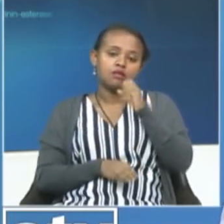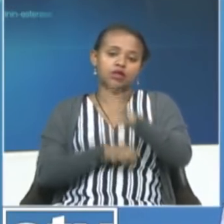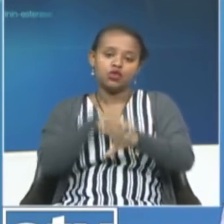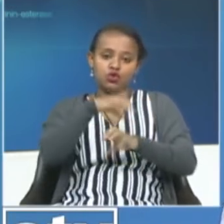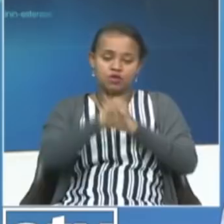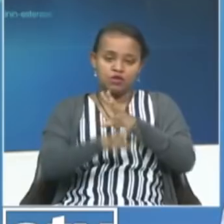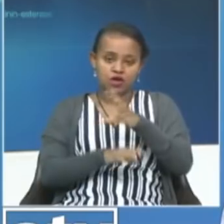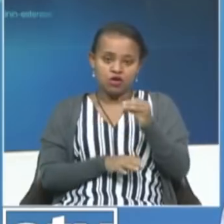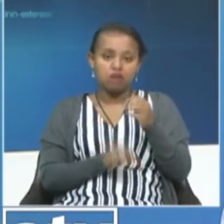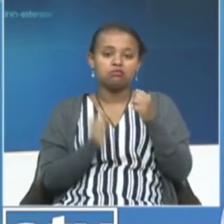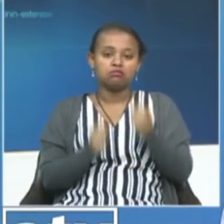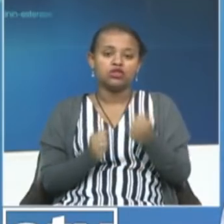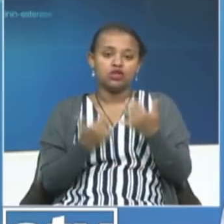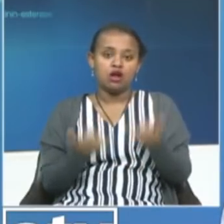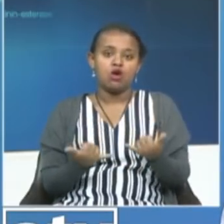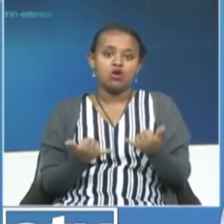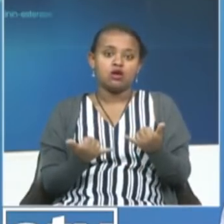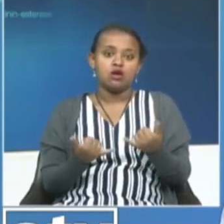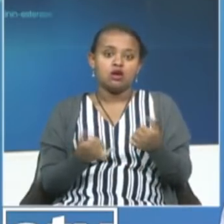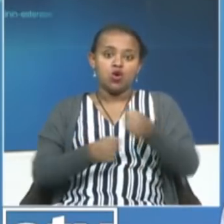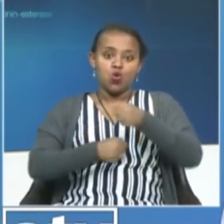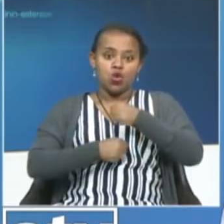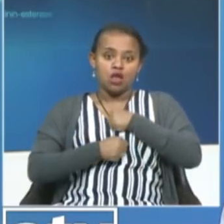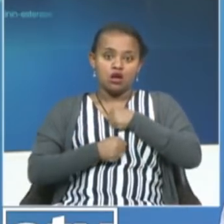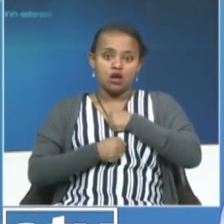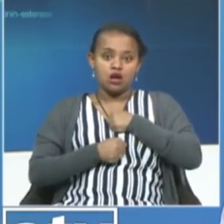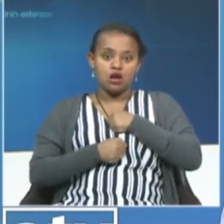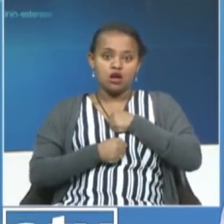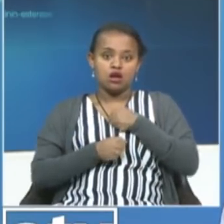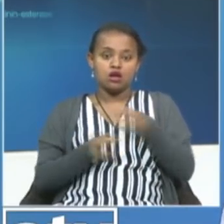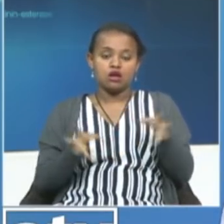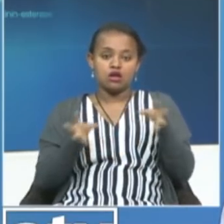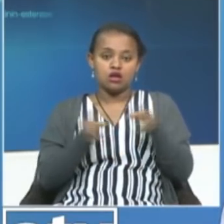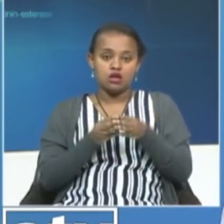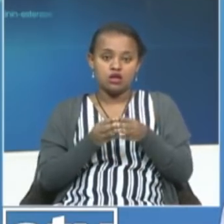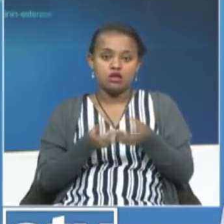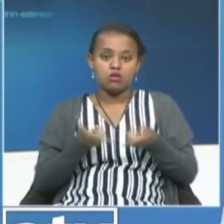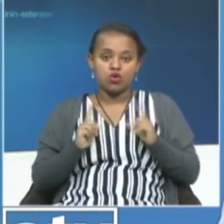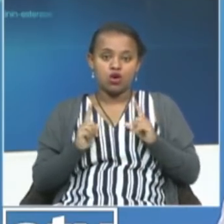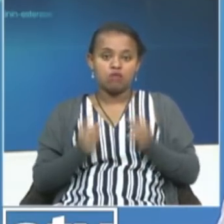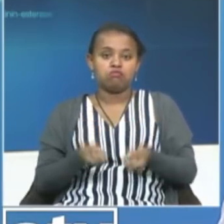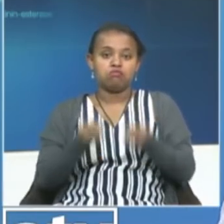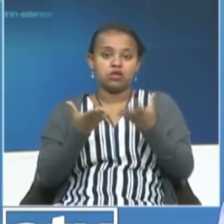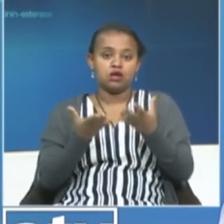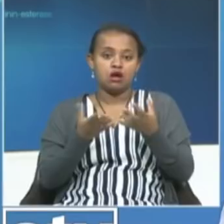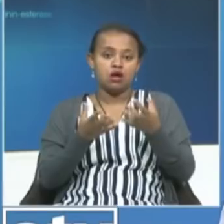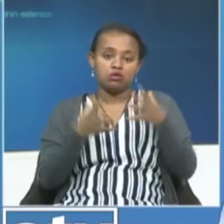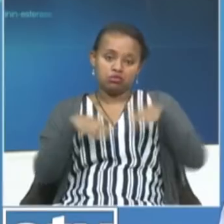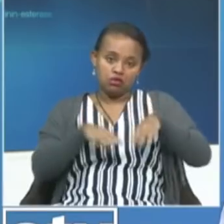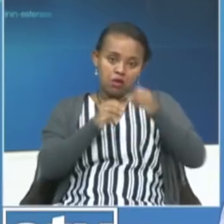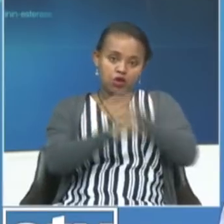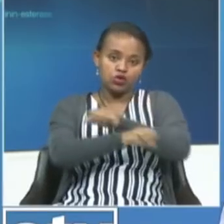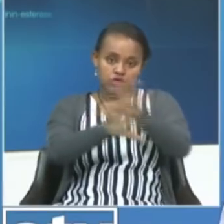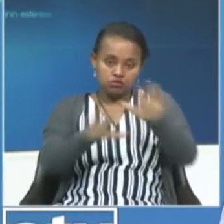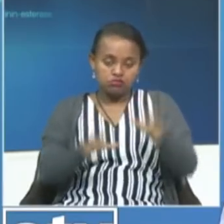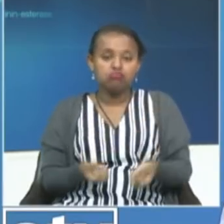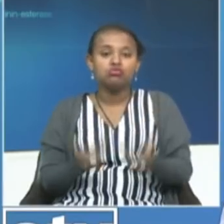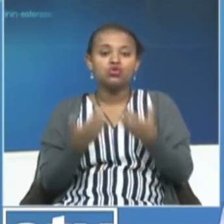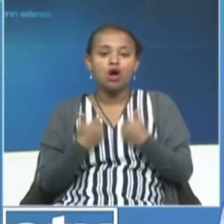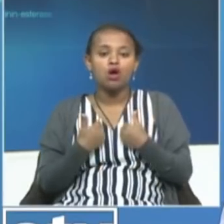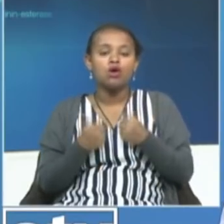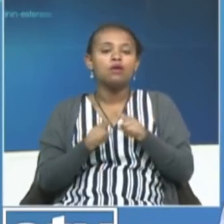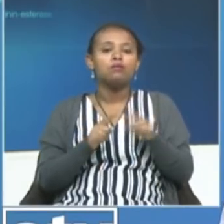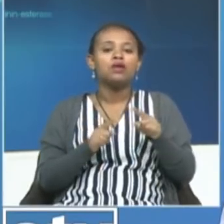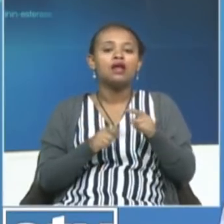እና ቢቻል አሁን የወታደር ካምፕ እንግዲህ ተማሪዎች አሁን ተበትኗል። በእርግጥ በዛ ብለው ሌሎችም ማህበረሰብ ክፍሎች ካሉ በተለየ